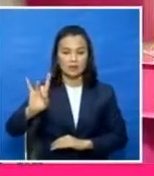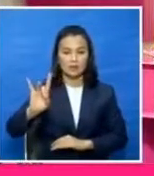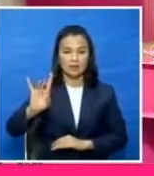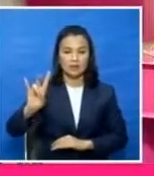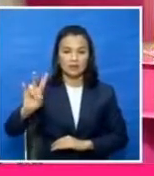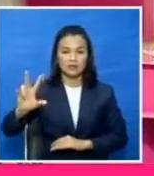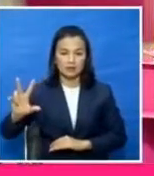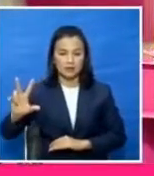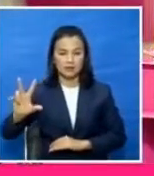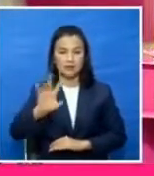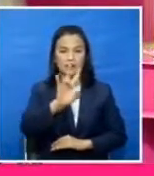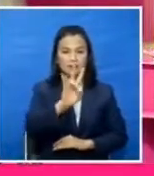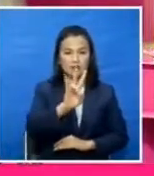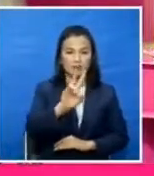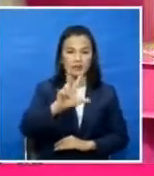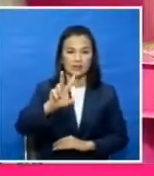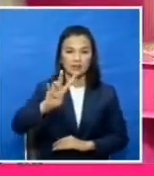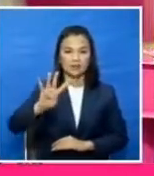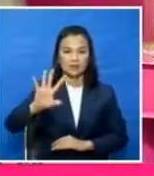7345873